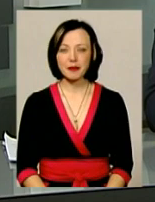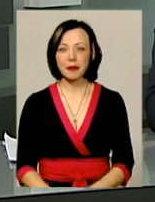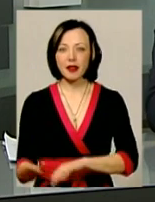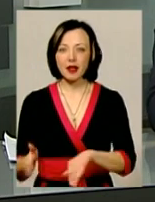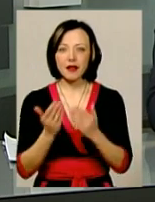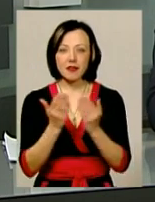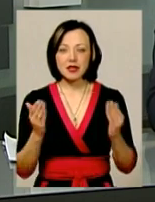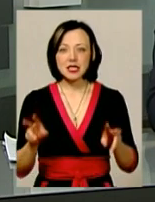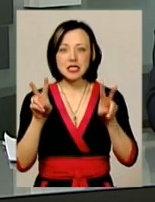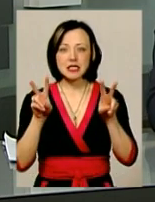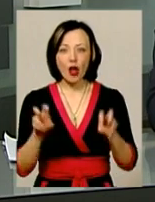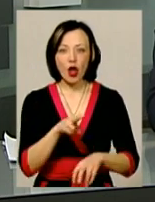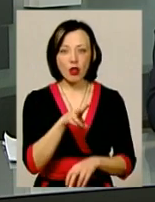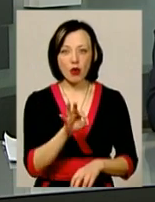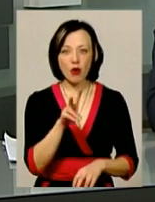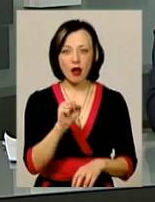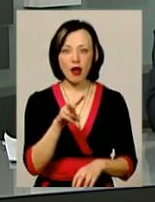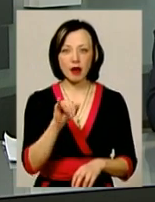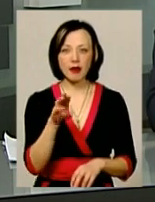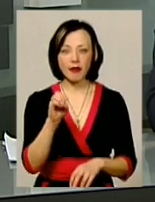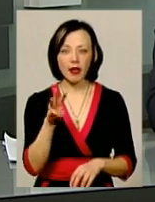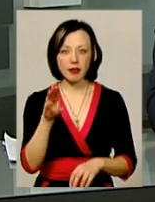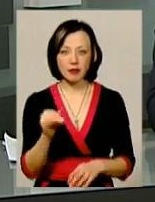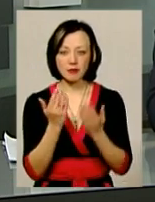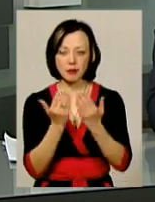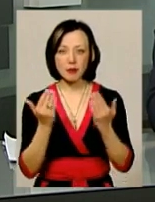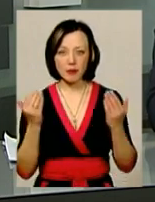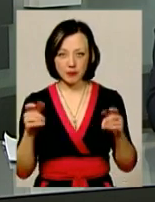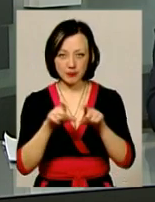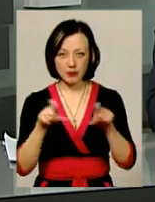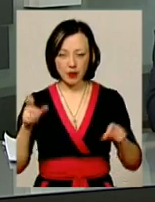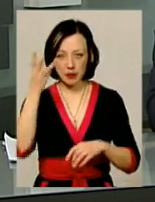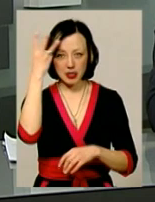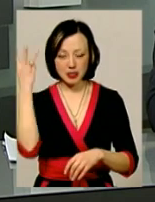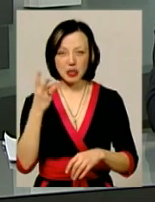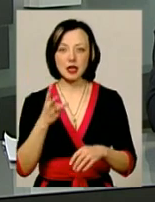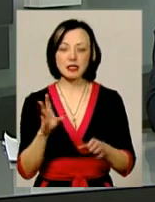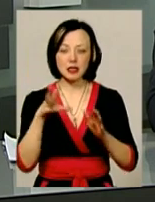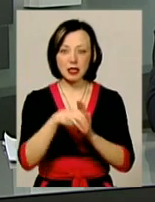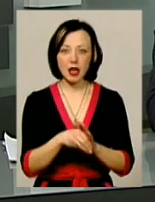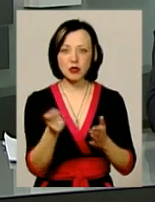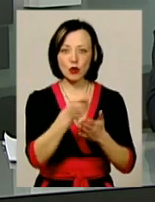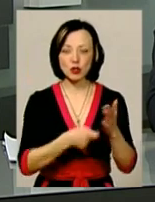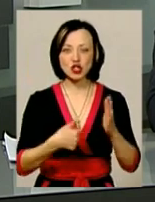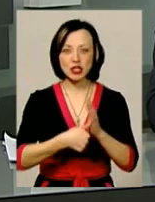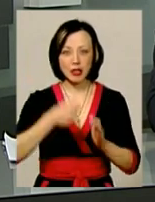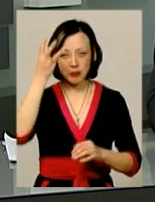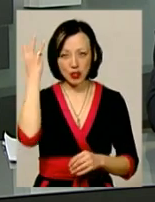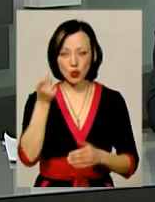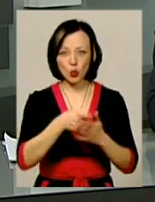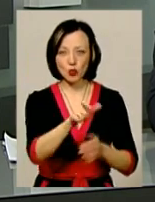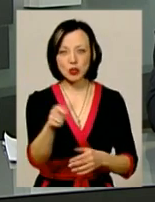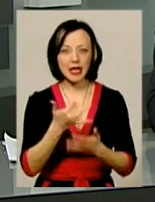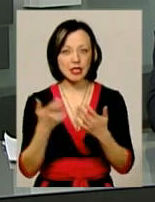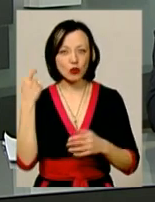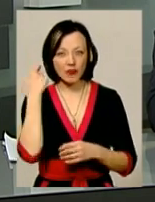Виставку з назвою «Локалітети» представили у галереї на Проскурівській обласного центру. Експозиція складається з робіт 6 хмельницьких художників